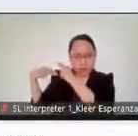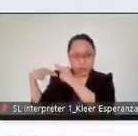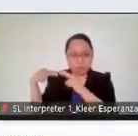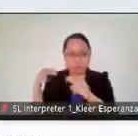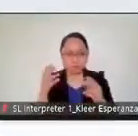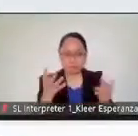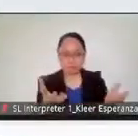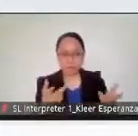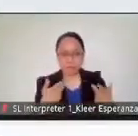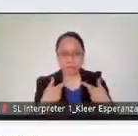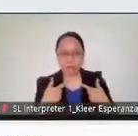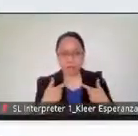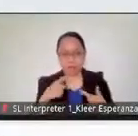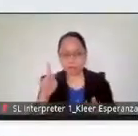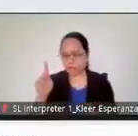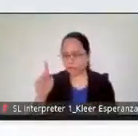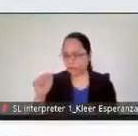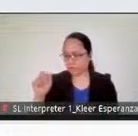Masakpayan.